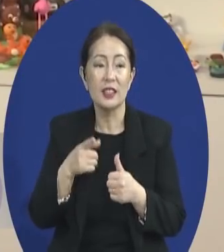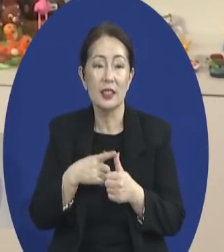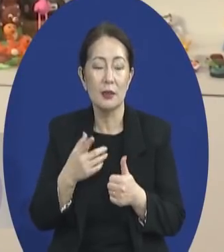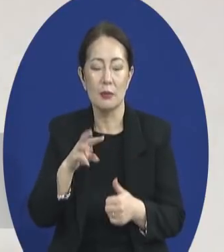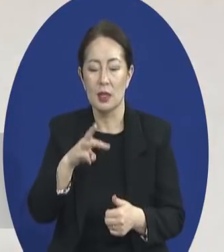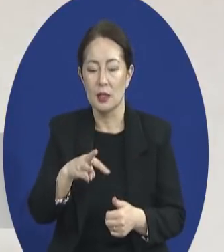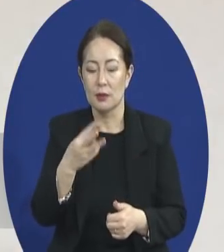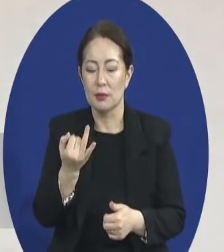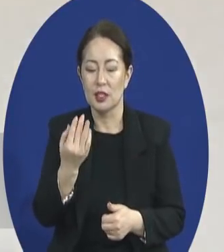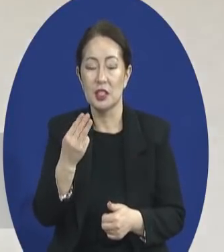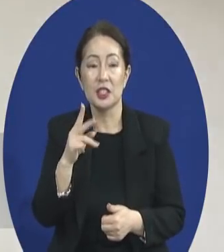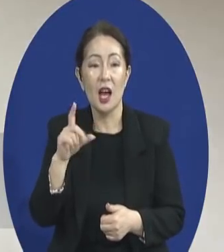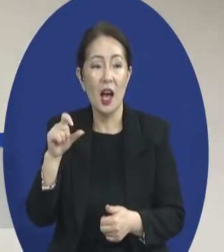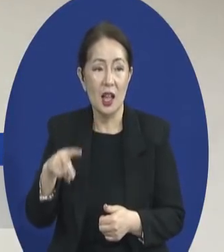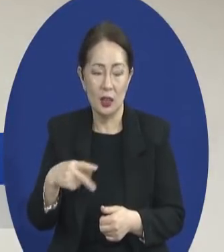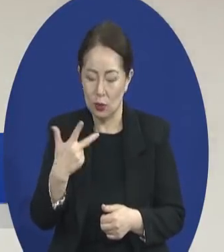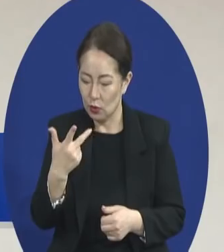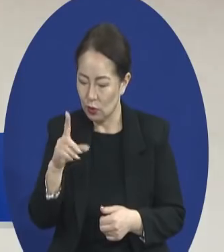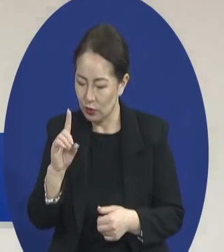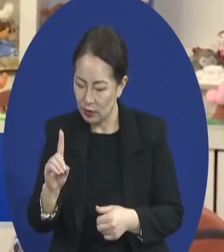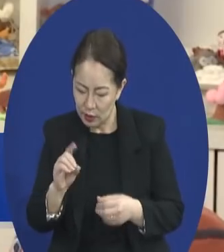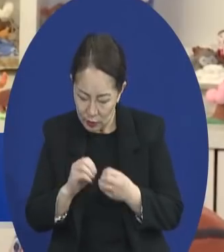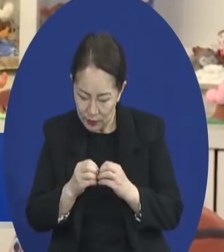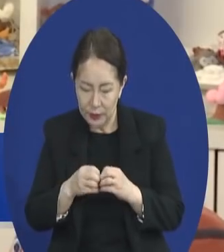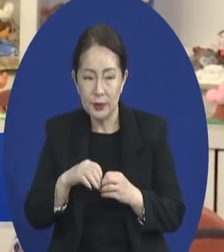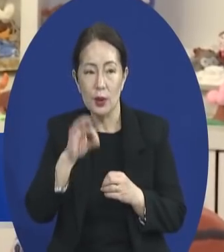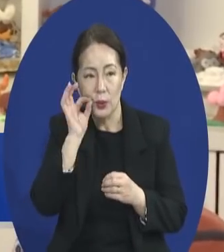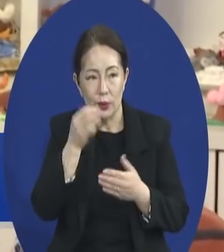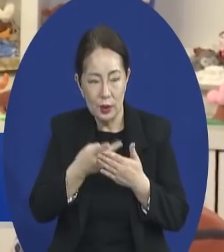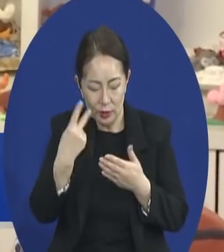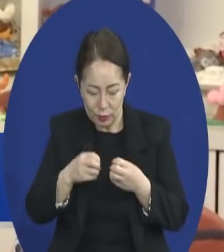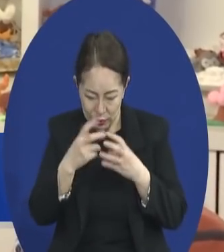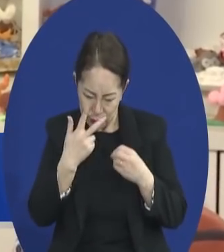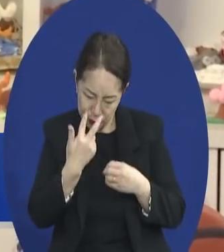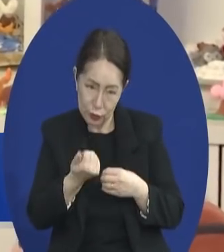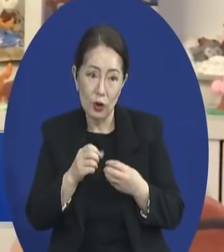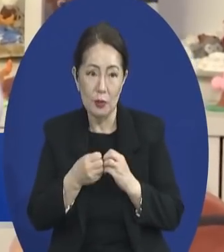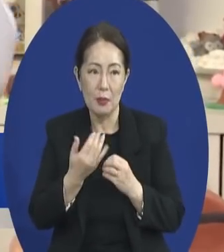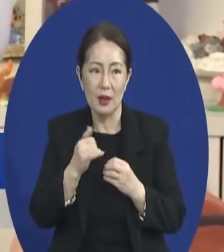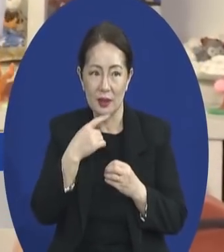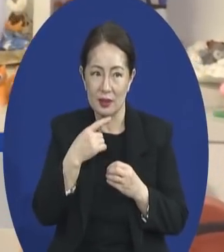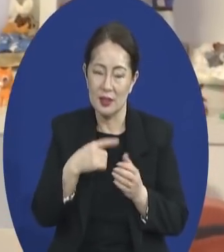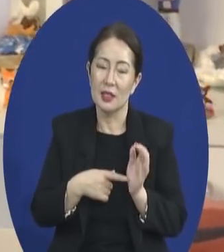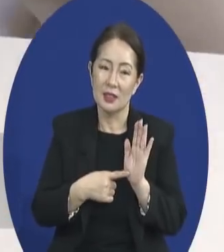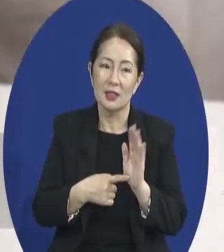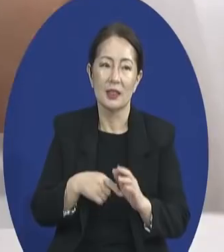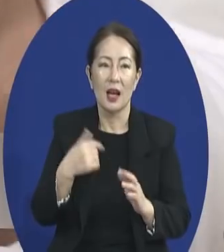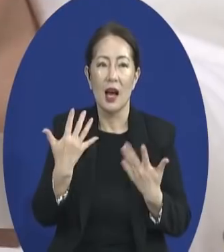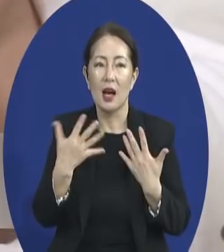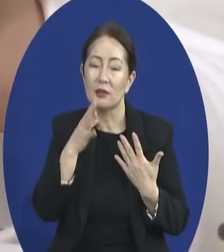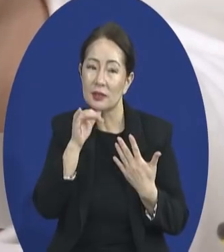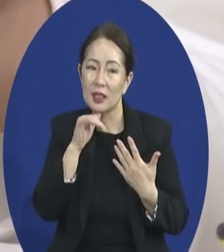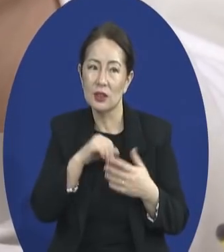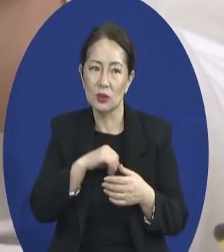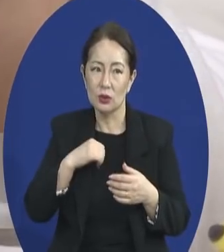гэдгээ. 3D баримлын шавраар бүтээл хийхэд би үлгэрийн ертөнцид очисон юм шиг л гоё байдаг гэж тэрээр хэлж байсан юм аа. 10 настай